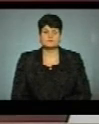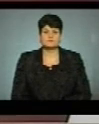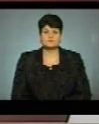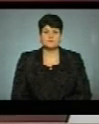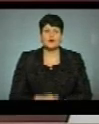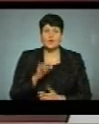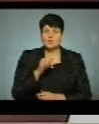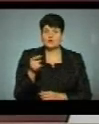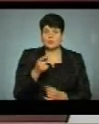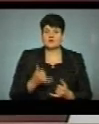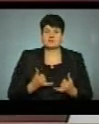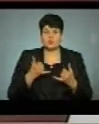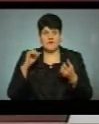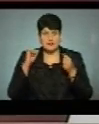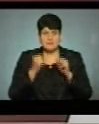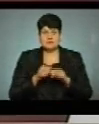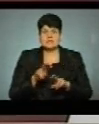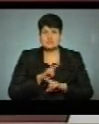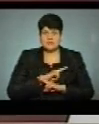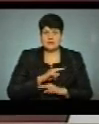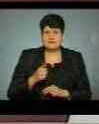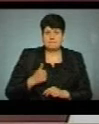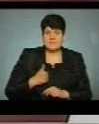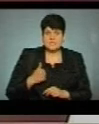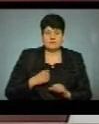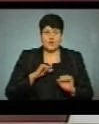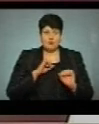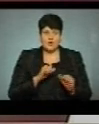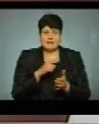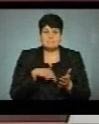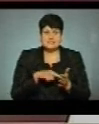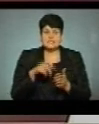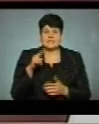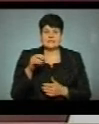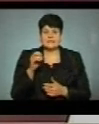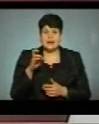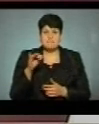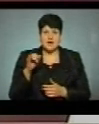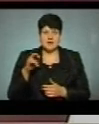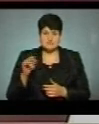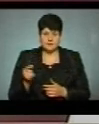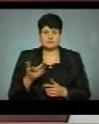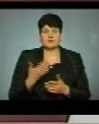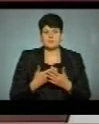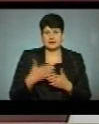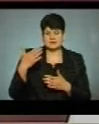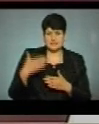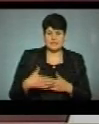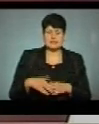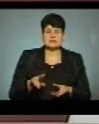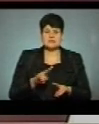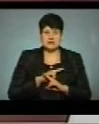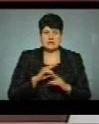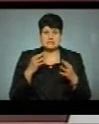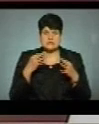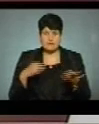У Тернополі вшанували пам'ять загиблих бійців під час оборони міста Дебальцеве Донецької області. Біля меморіальної стели «Загинули за волю